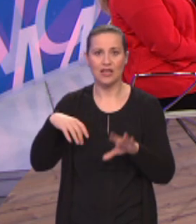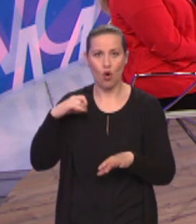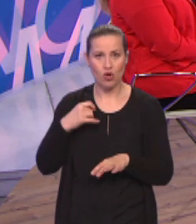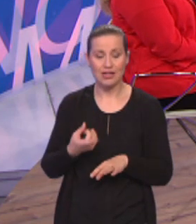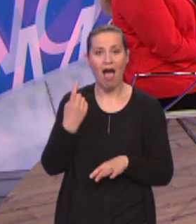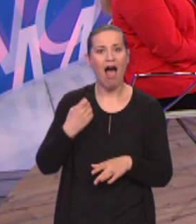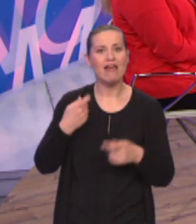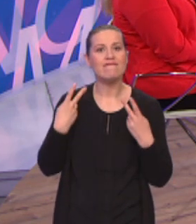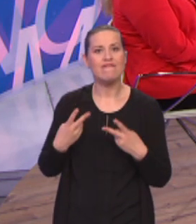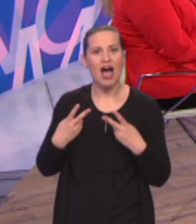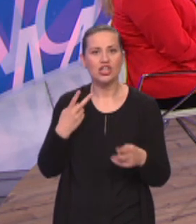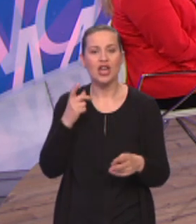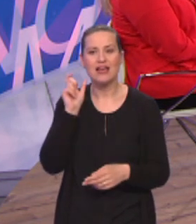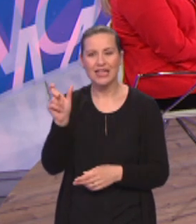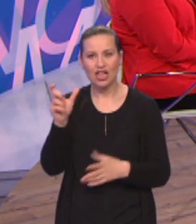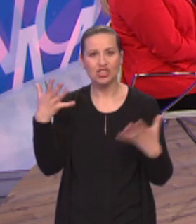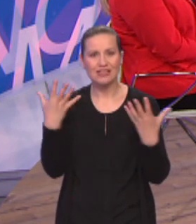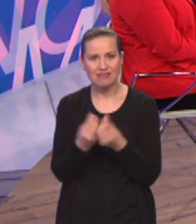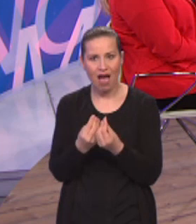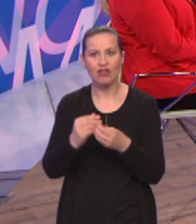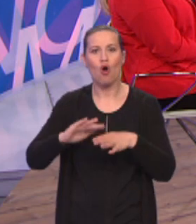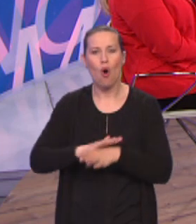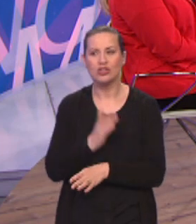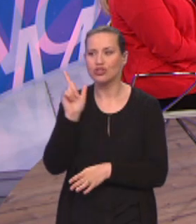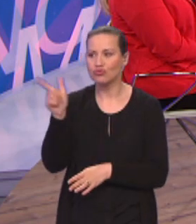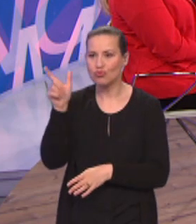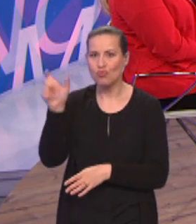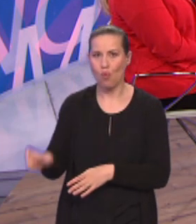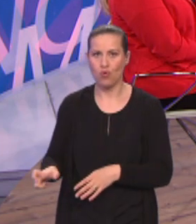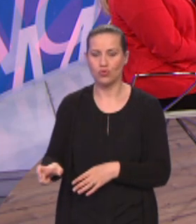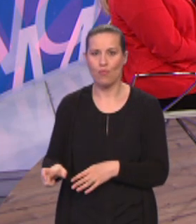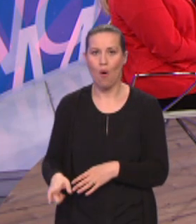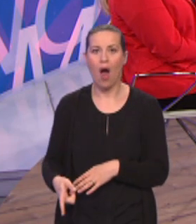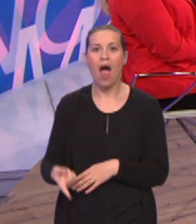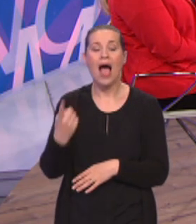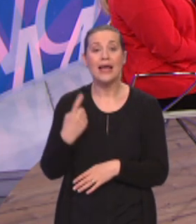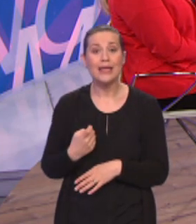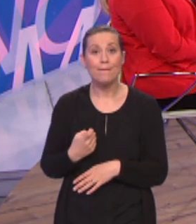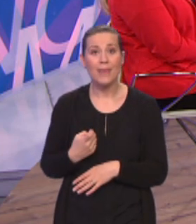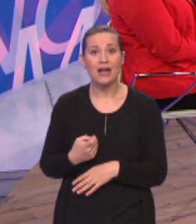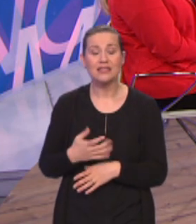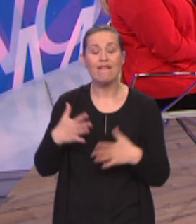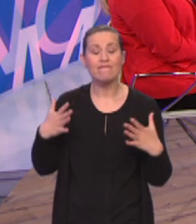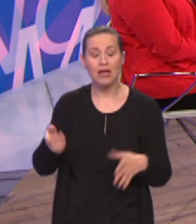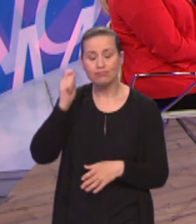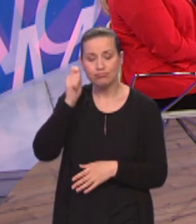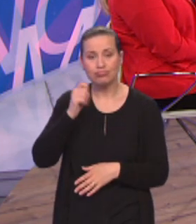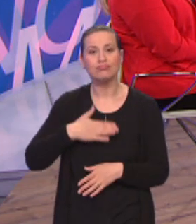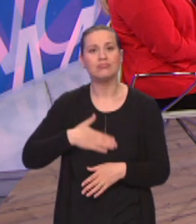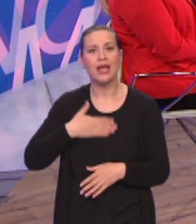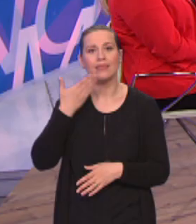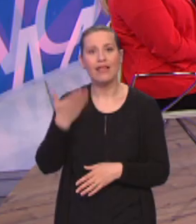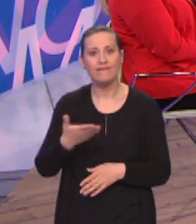da je ključna riječ zajedno i osjećaj za drugoga, ipak nekako sa velikim poštovanjem bih voljela da